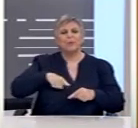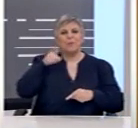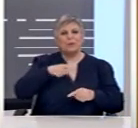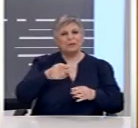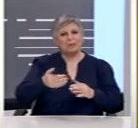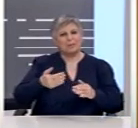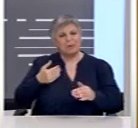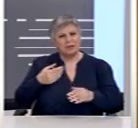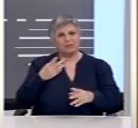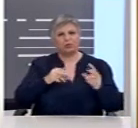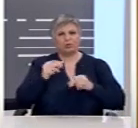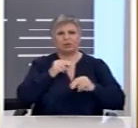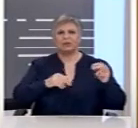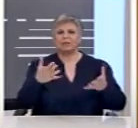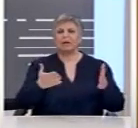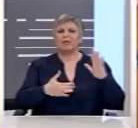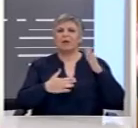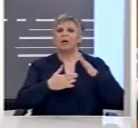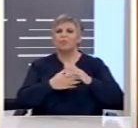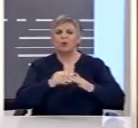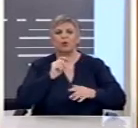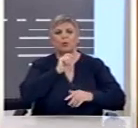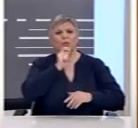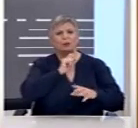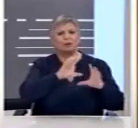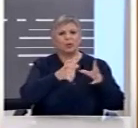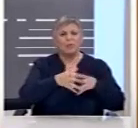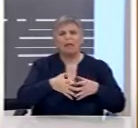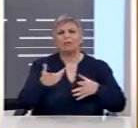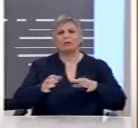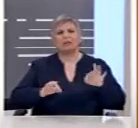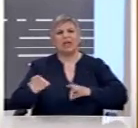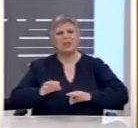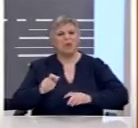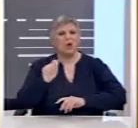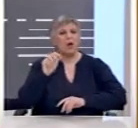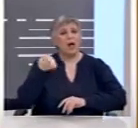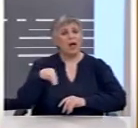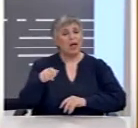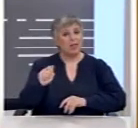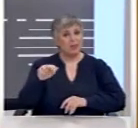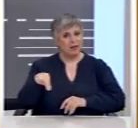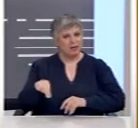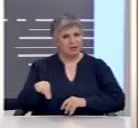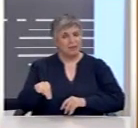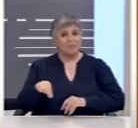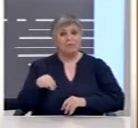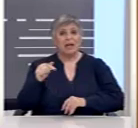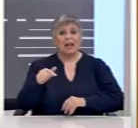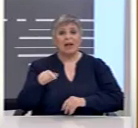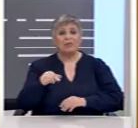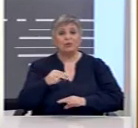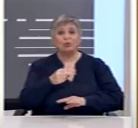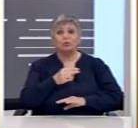των Προέδρων των κομμάτων ή με αφορμή το σχέδιο Ανάν κλπ. Αυτό το ζήτημα είχε τεθεί